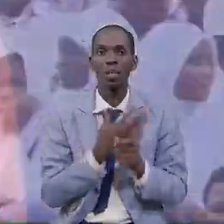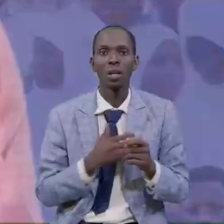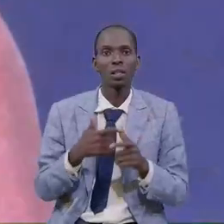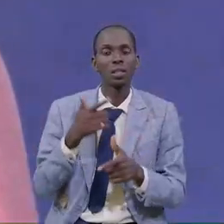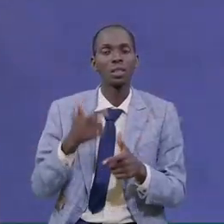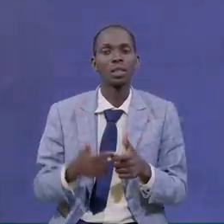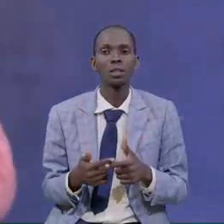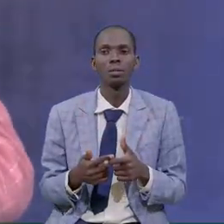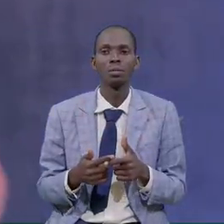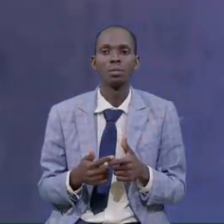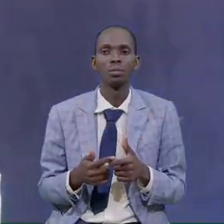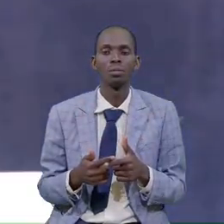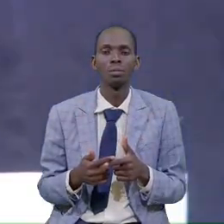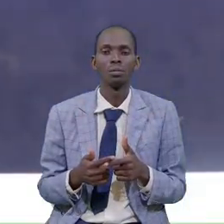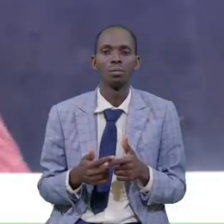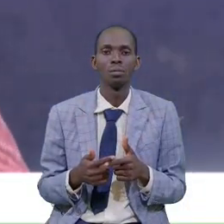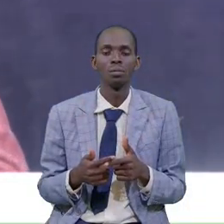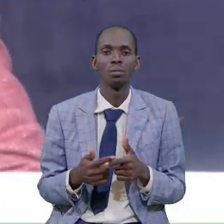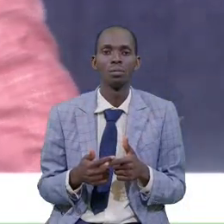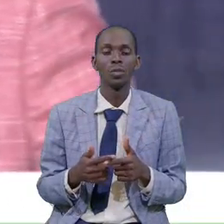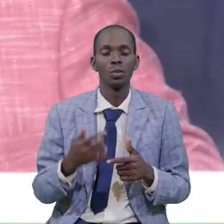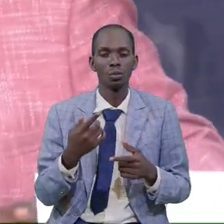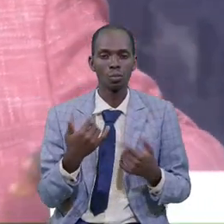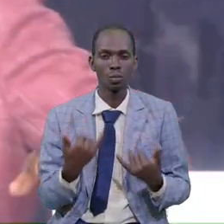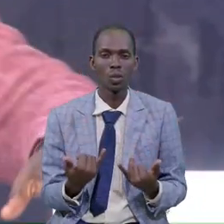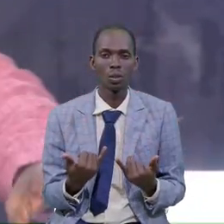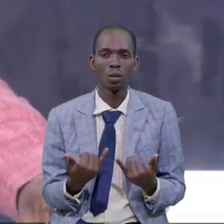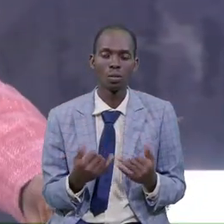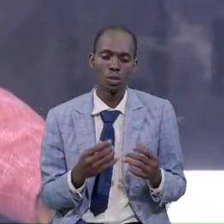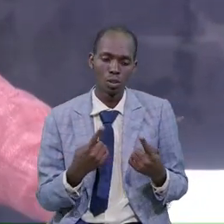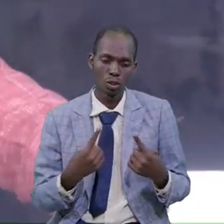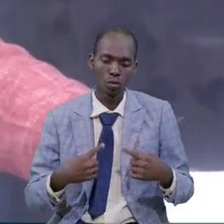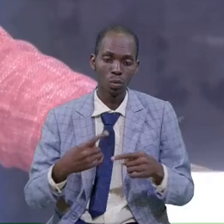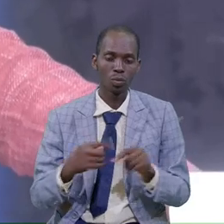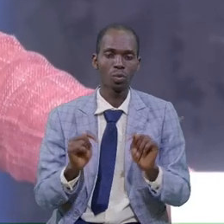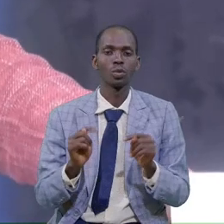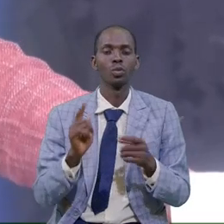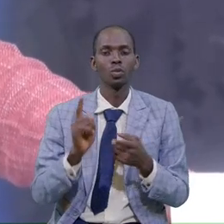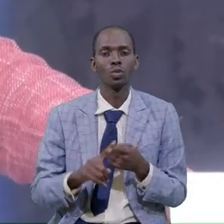Et ensuite, nous pourrons maintenant essayer de changer le monde.